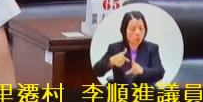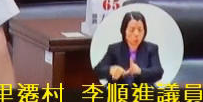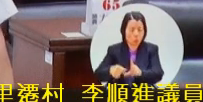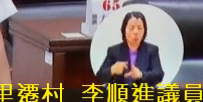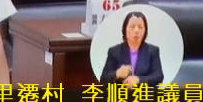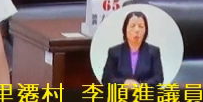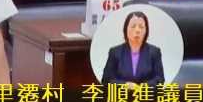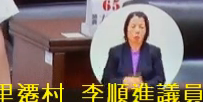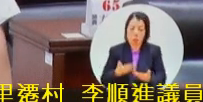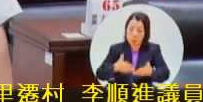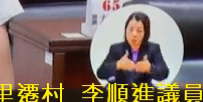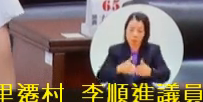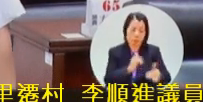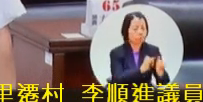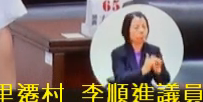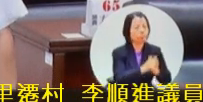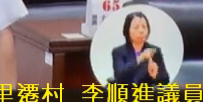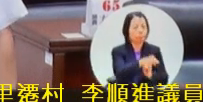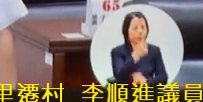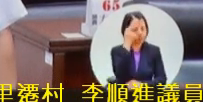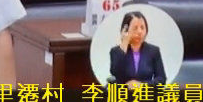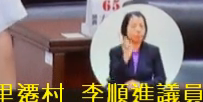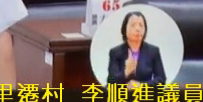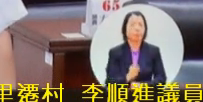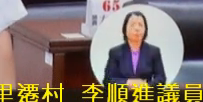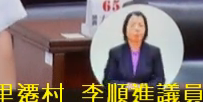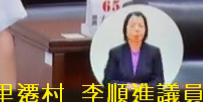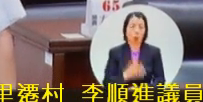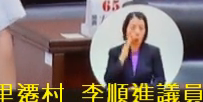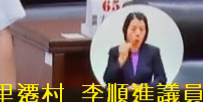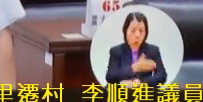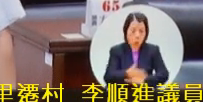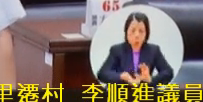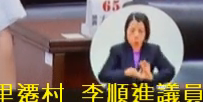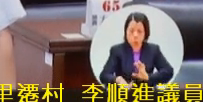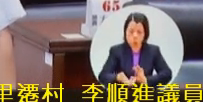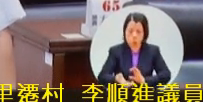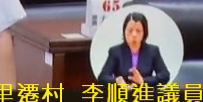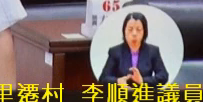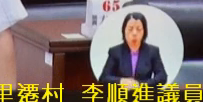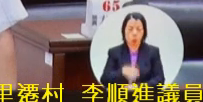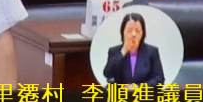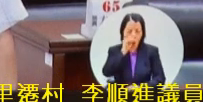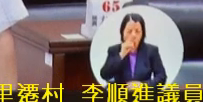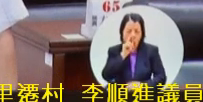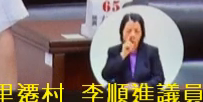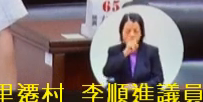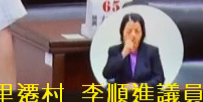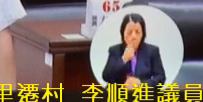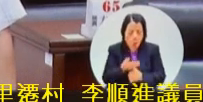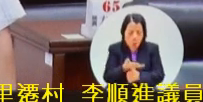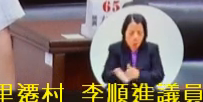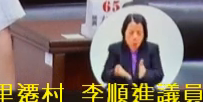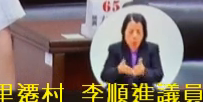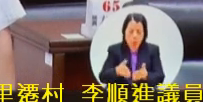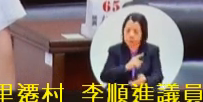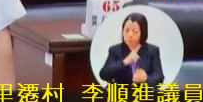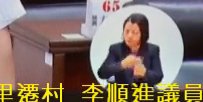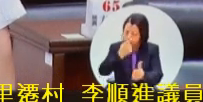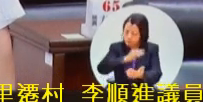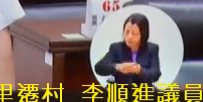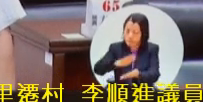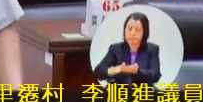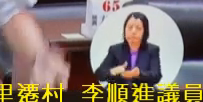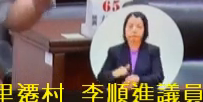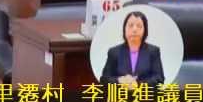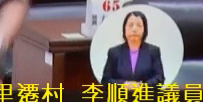重要的。如果没有把比迁村更重要的污染先把它解决，还有市长有迁不完的